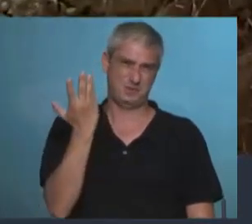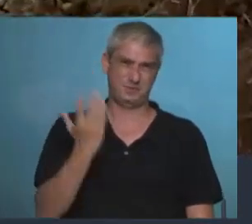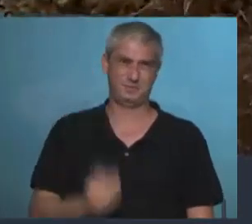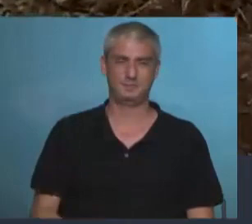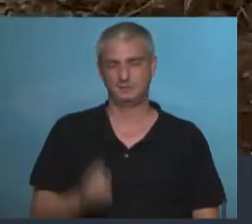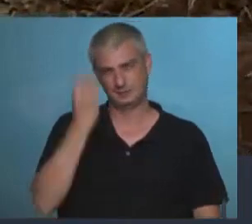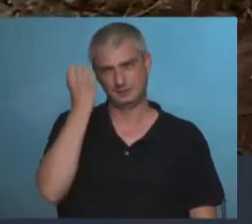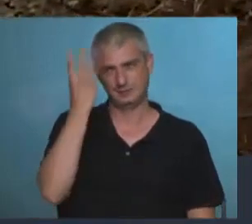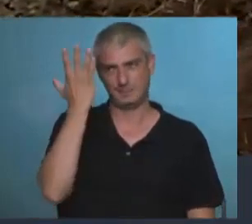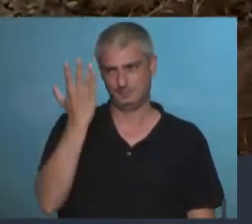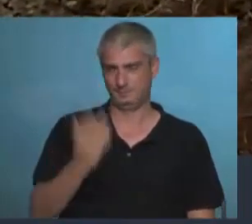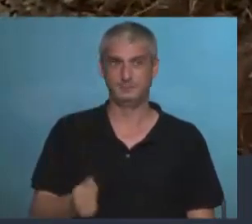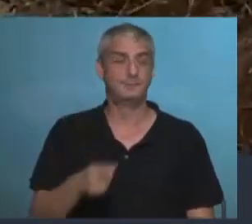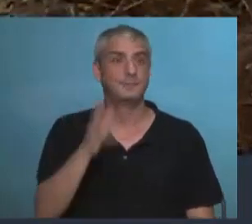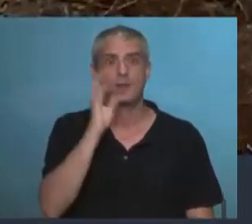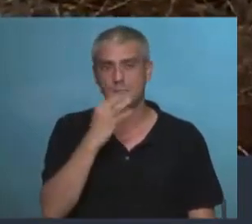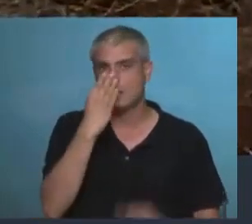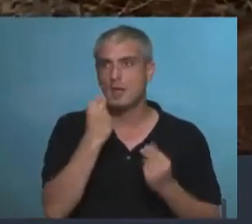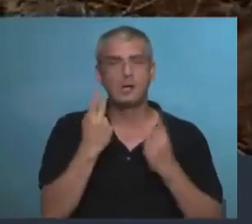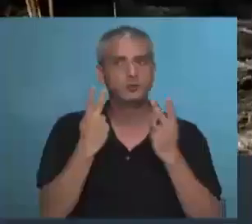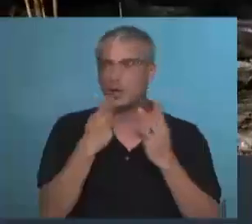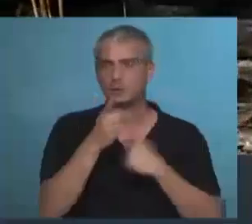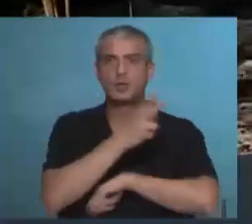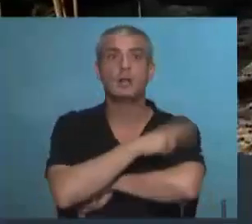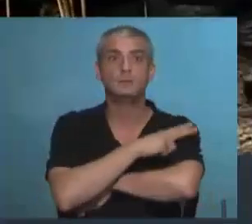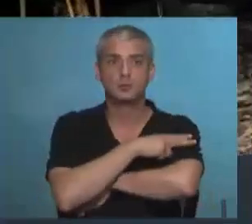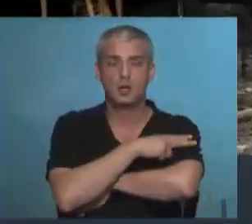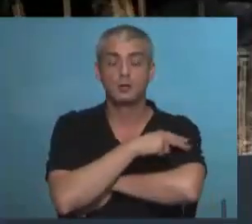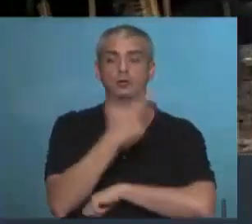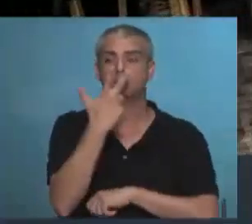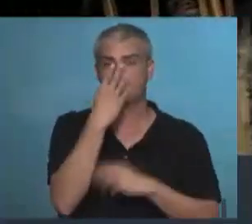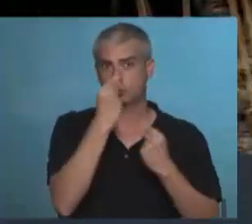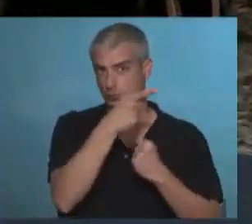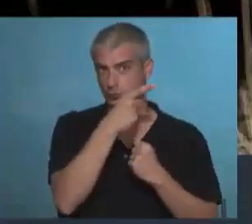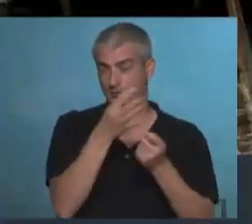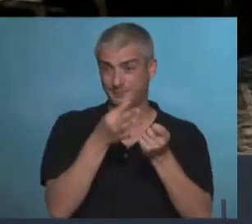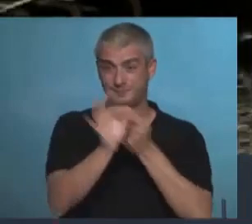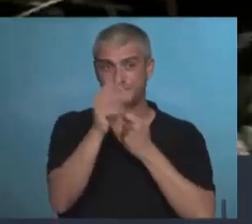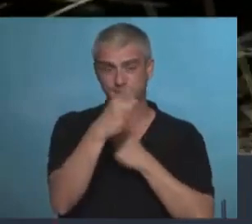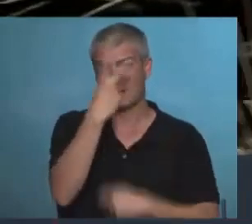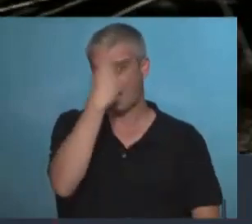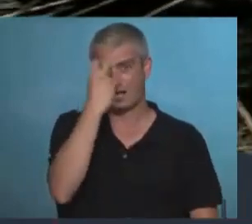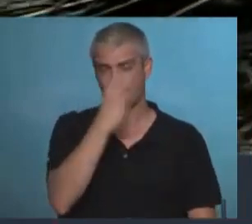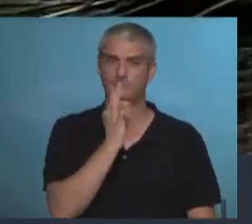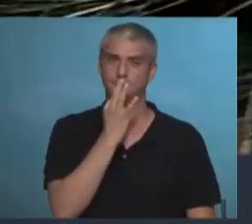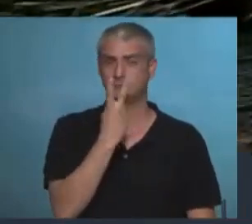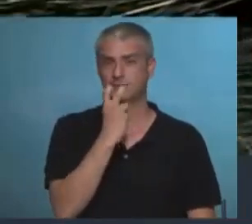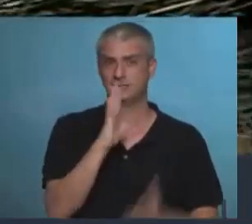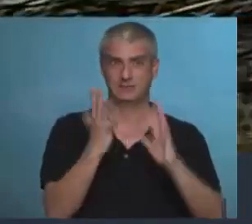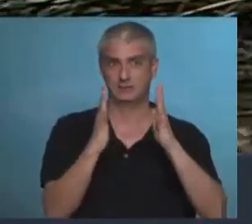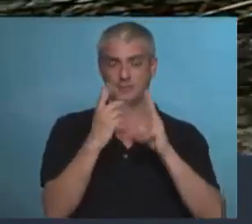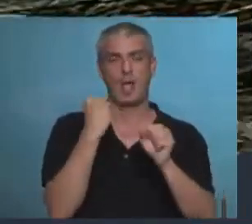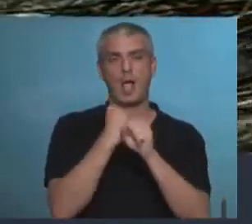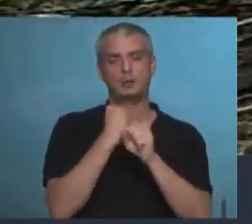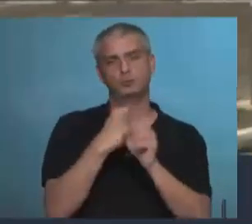סתם. עדיין החשד העיקרי של המשטרה הוא כי שלושה חשודים בהצתה ערבים בשנות ה-20 לחייהם עשו זאת